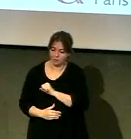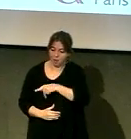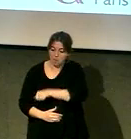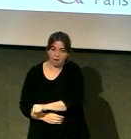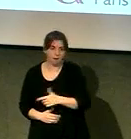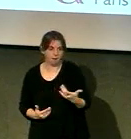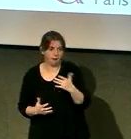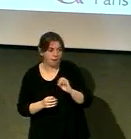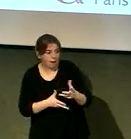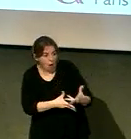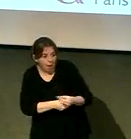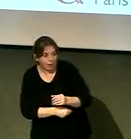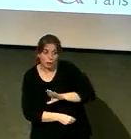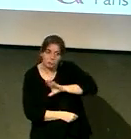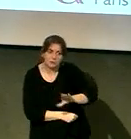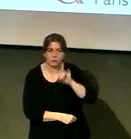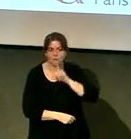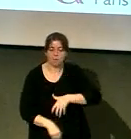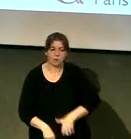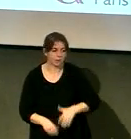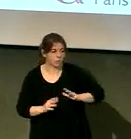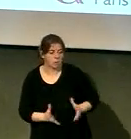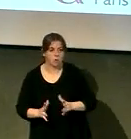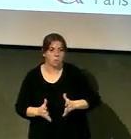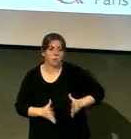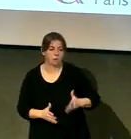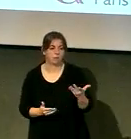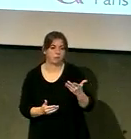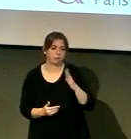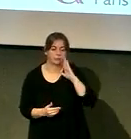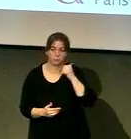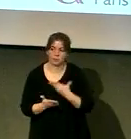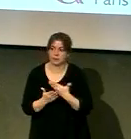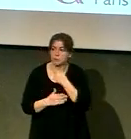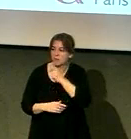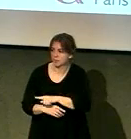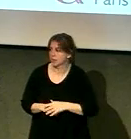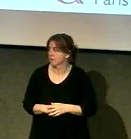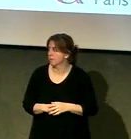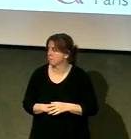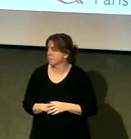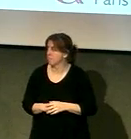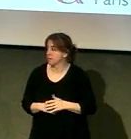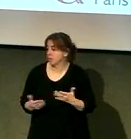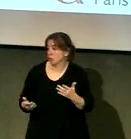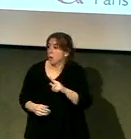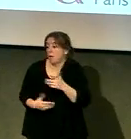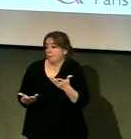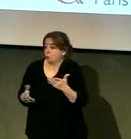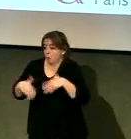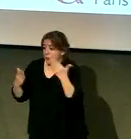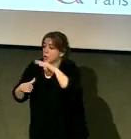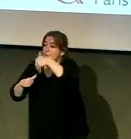choses à réfléchir plus larges dans la clinique de la femme. Il y a la place de la réduction des risques.